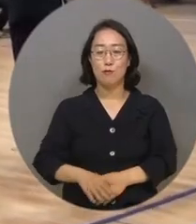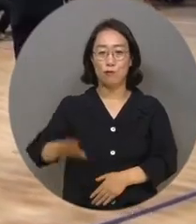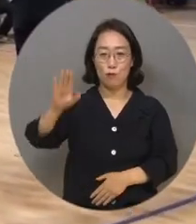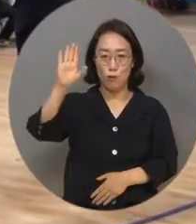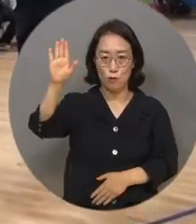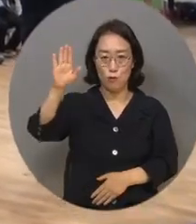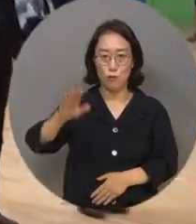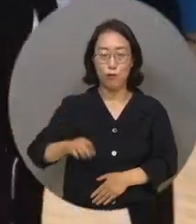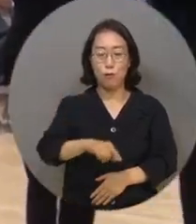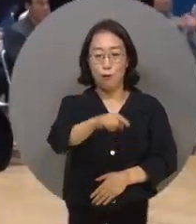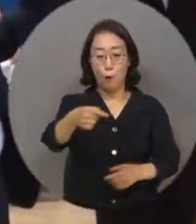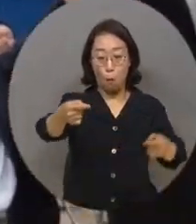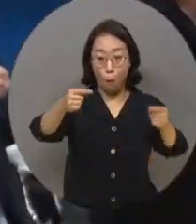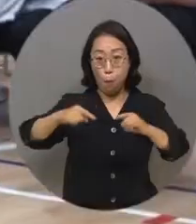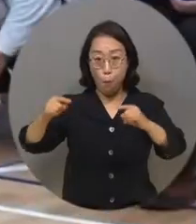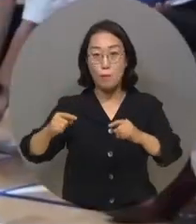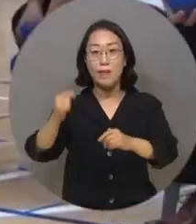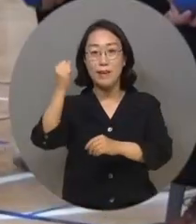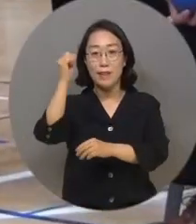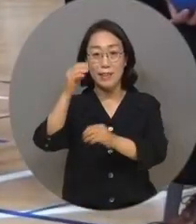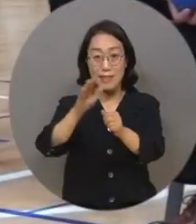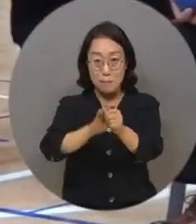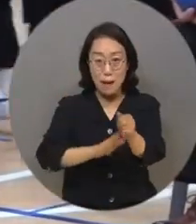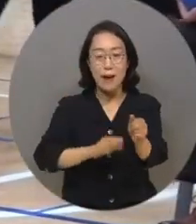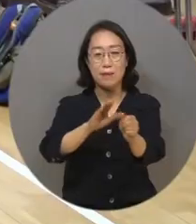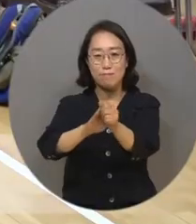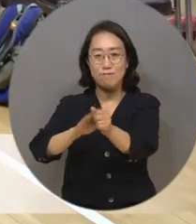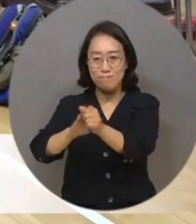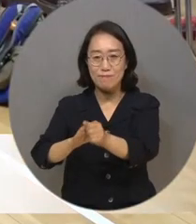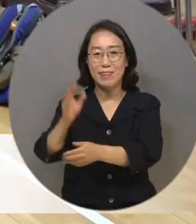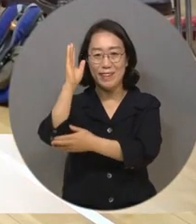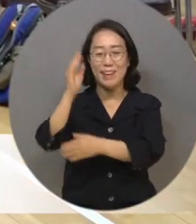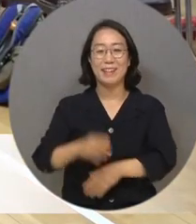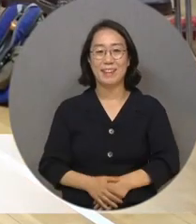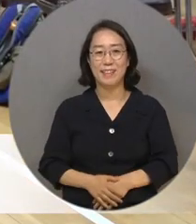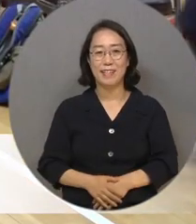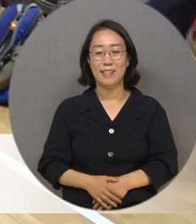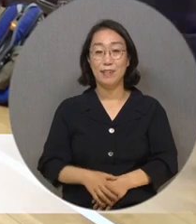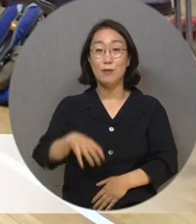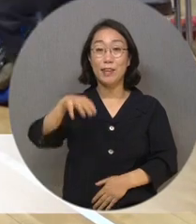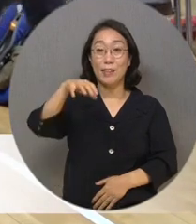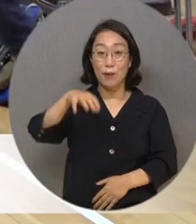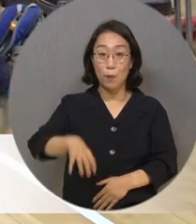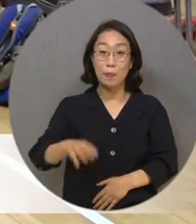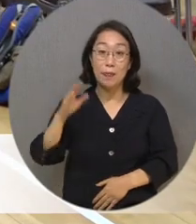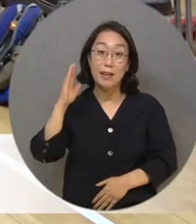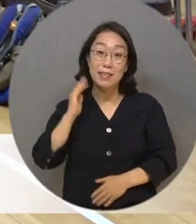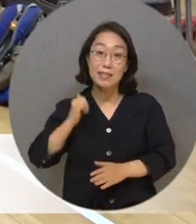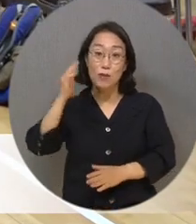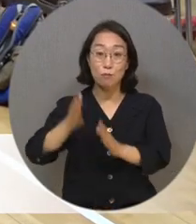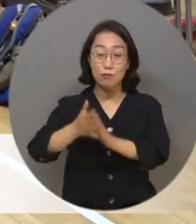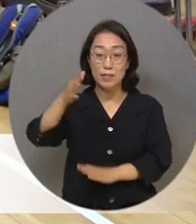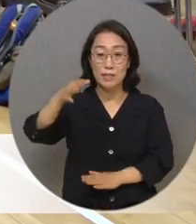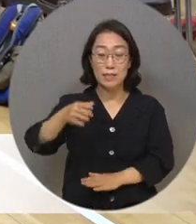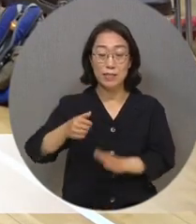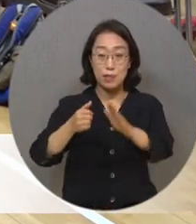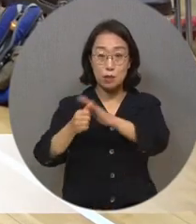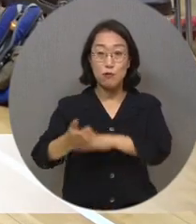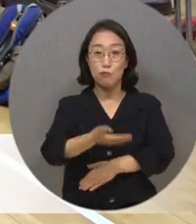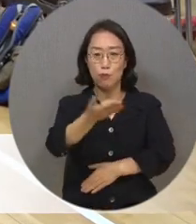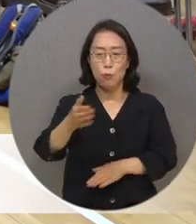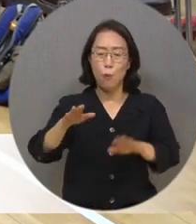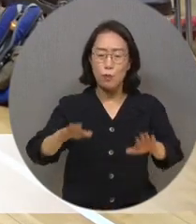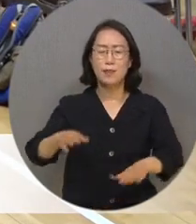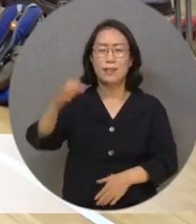내빈들은 희망의 메시지를 전달하고 시범 경기에 참여했습니다. 우리 의정부시에 있는 선수들은 이날을